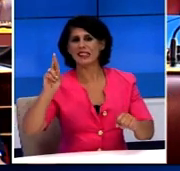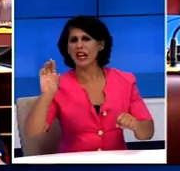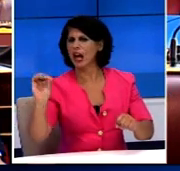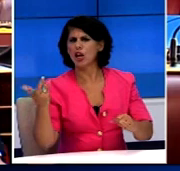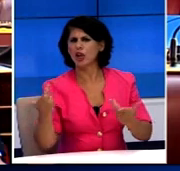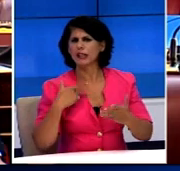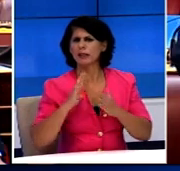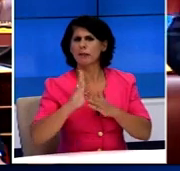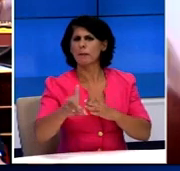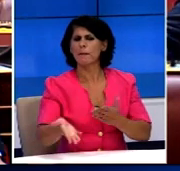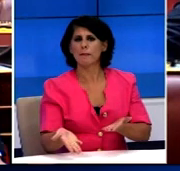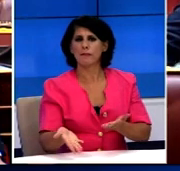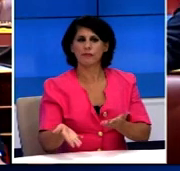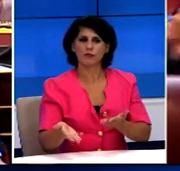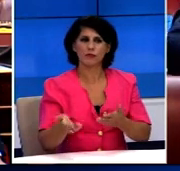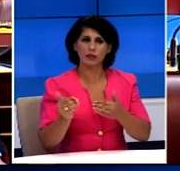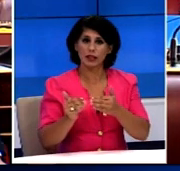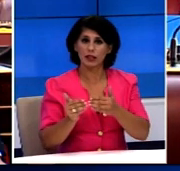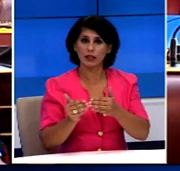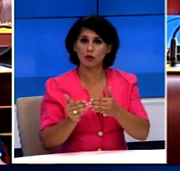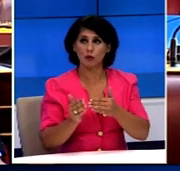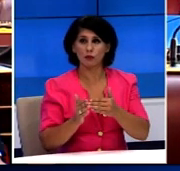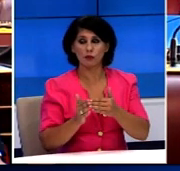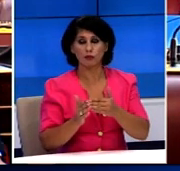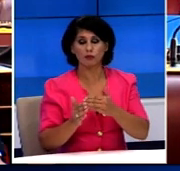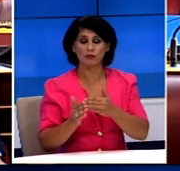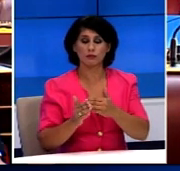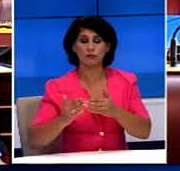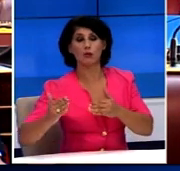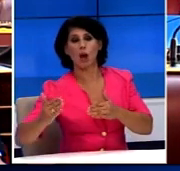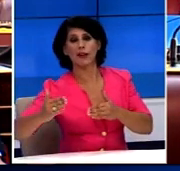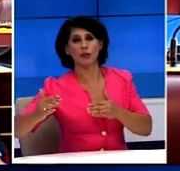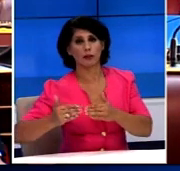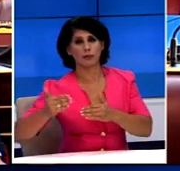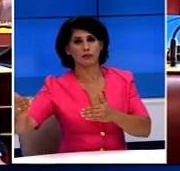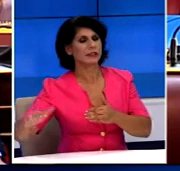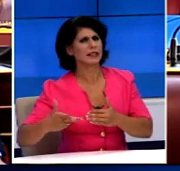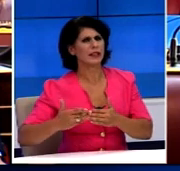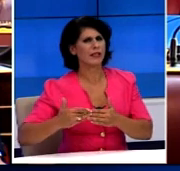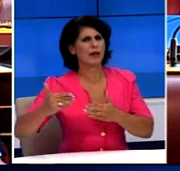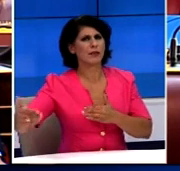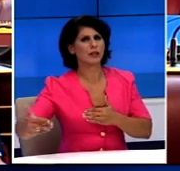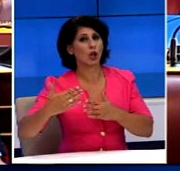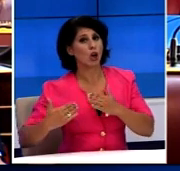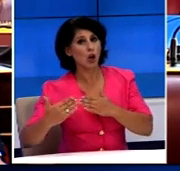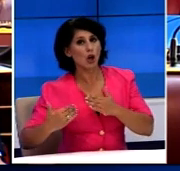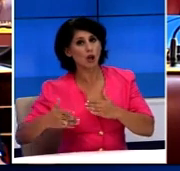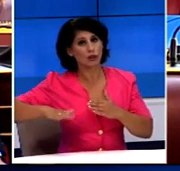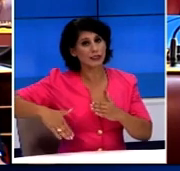Τέναρο και δεν πάτε λίγο πιο ανατολικά. Γιατί δεν επεκτείνεται ταυτόχρονα και νοτίως της